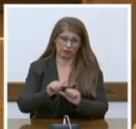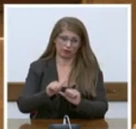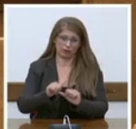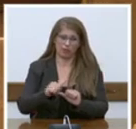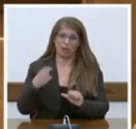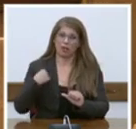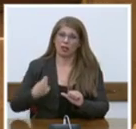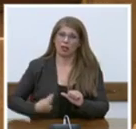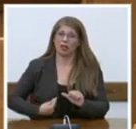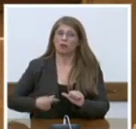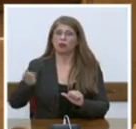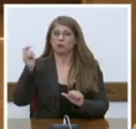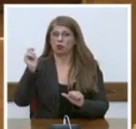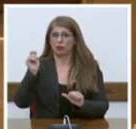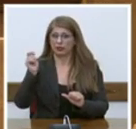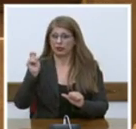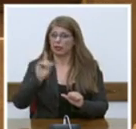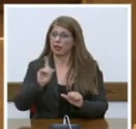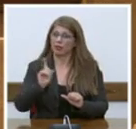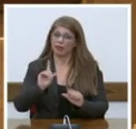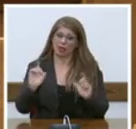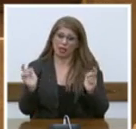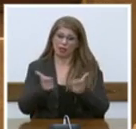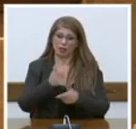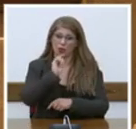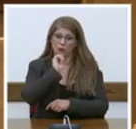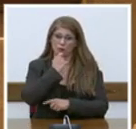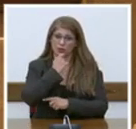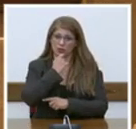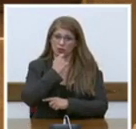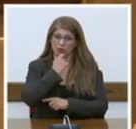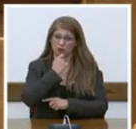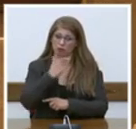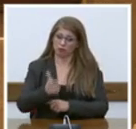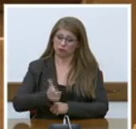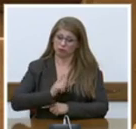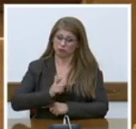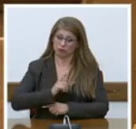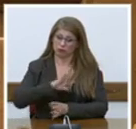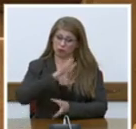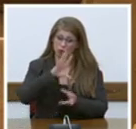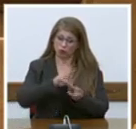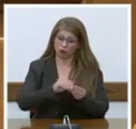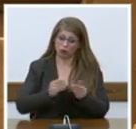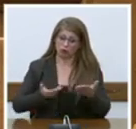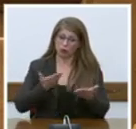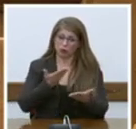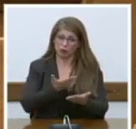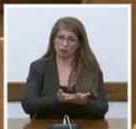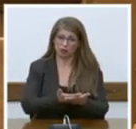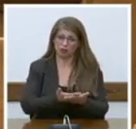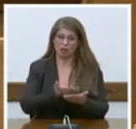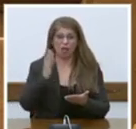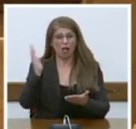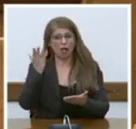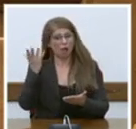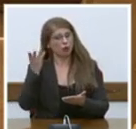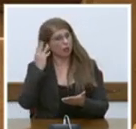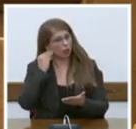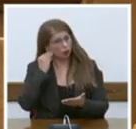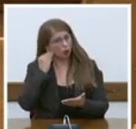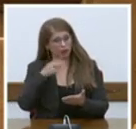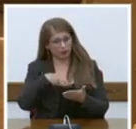δημόσια πολιτική δεν είναι εθνικό μυστικό. Θα περιμένουμε το σύνολο της προτάσεώς σας, αν και όσα ακούμε και